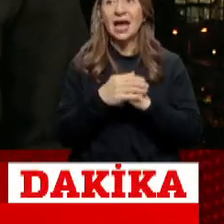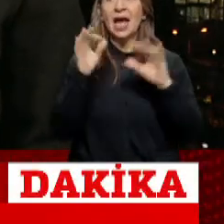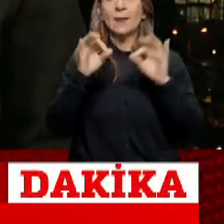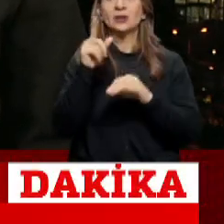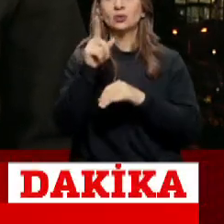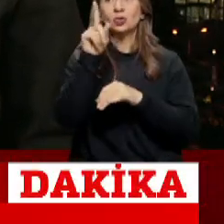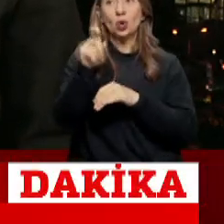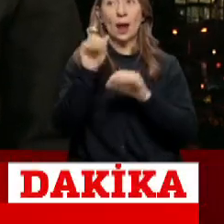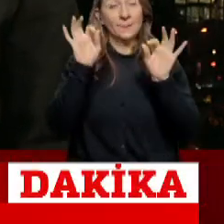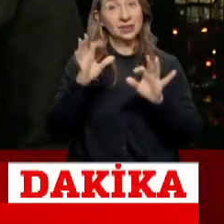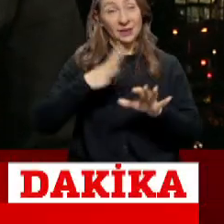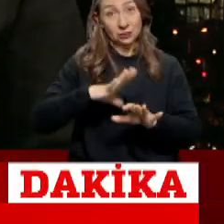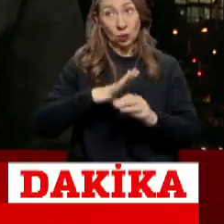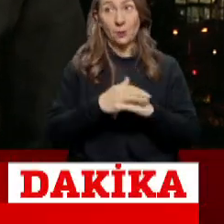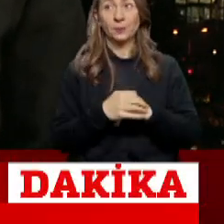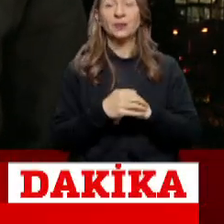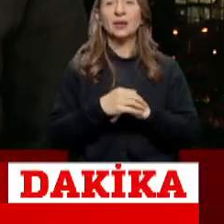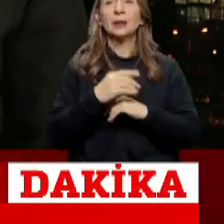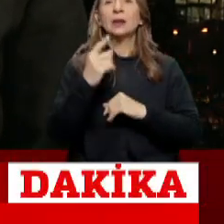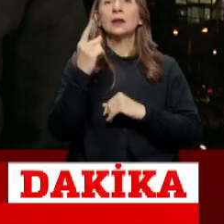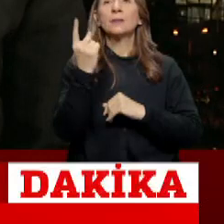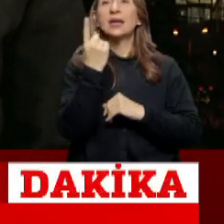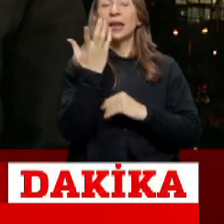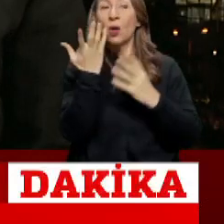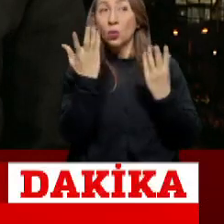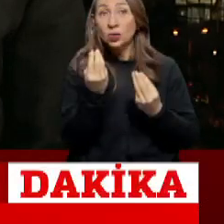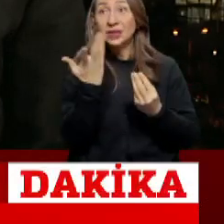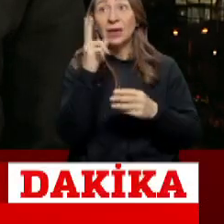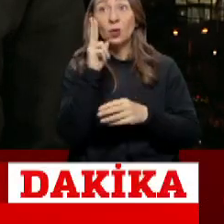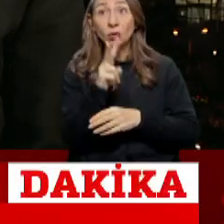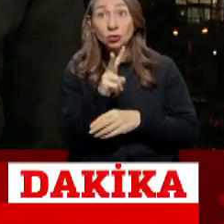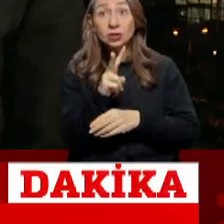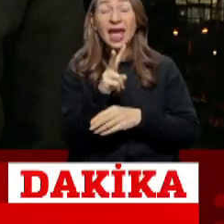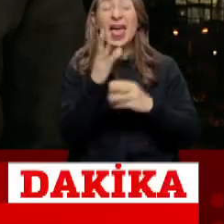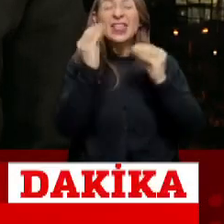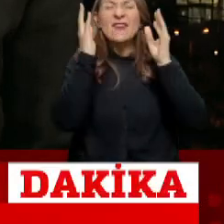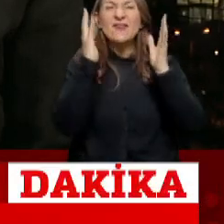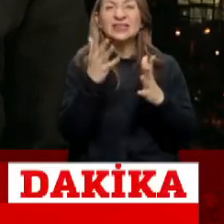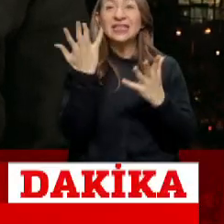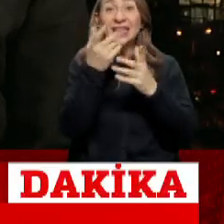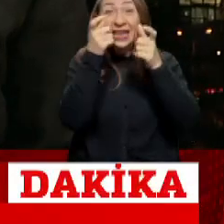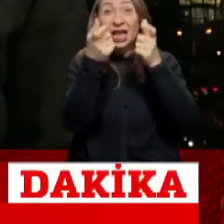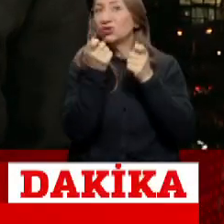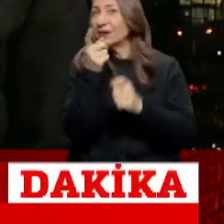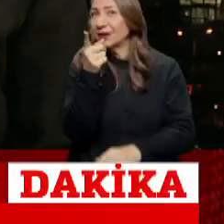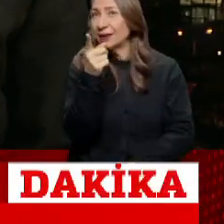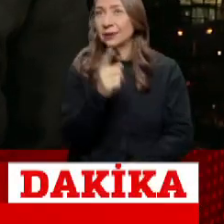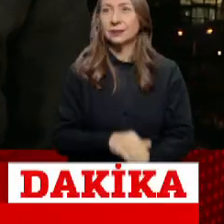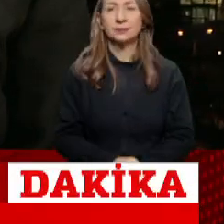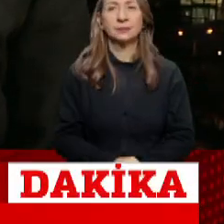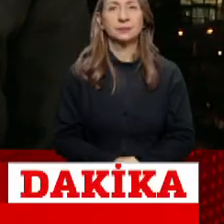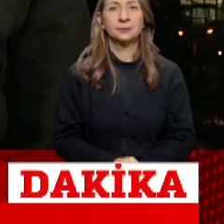Hemen şunu sorarak merhaba, başlamak istiyorum. Bir kere nasıl buldun, neler gözlemledin, en çok neler ilgi çekti?